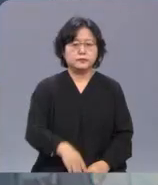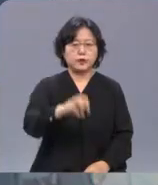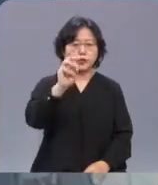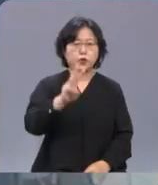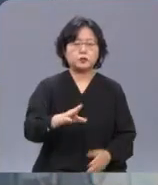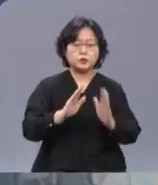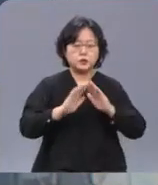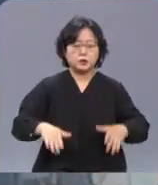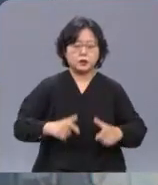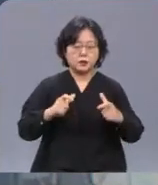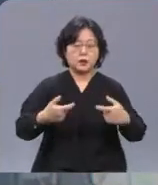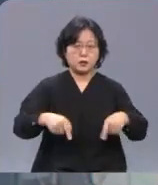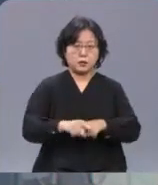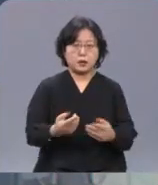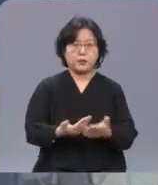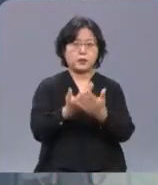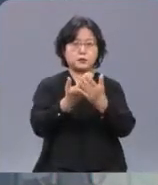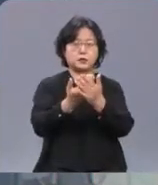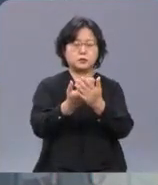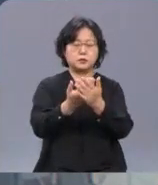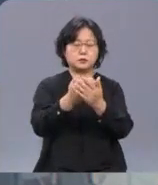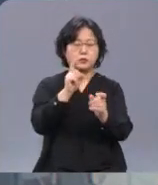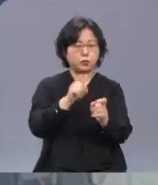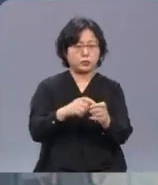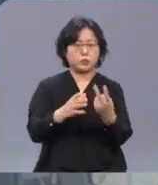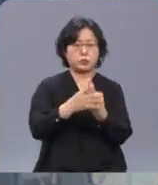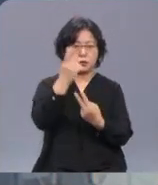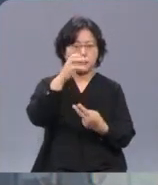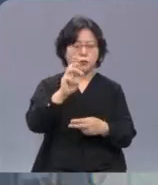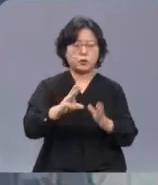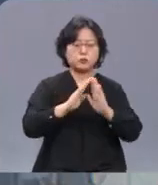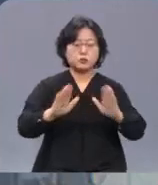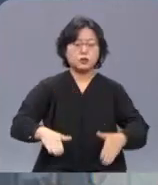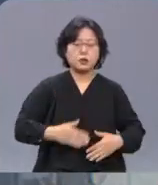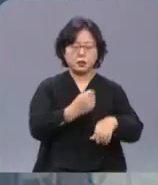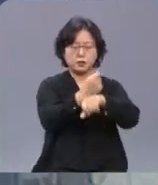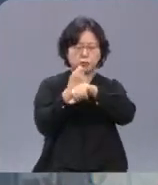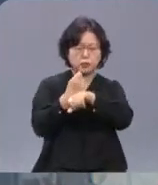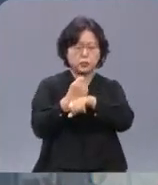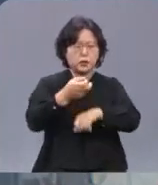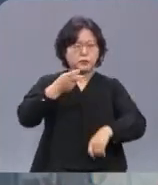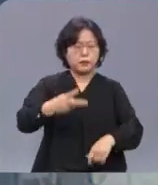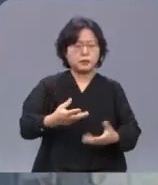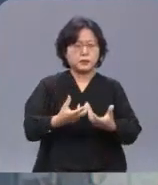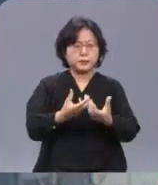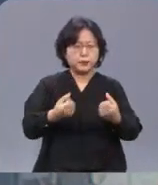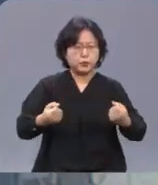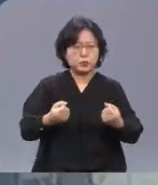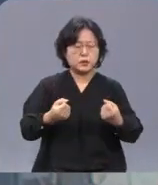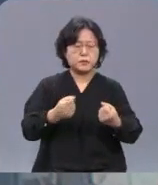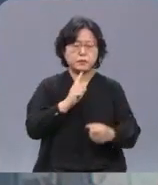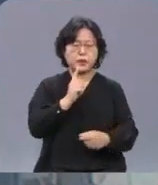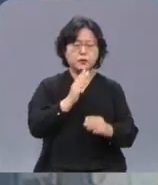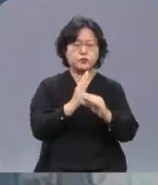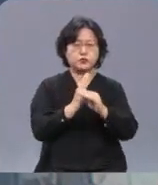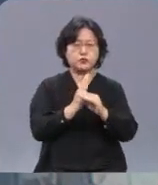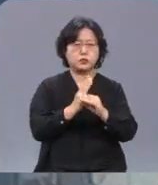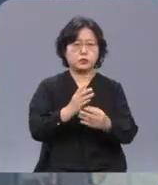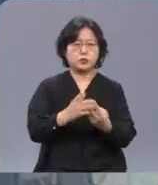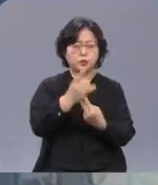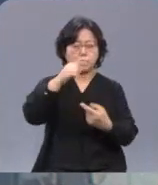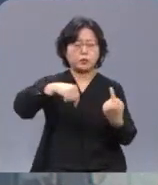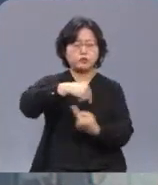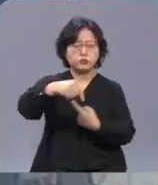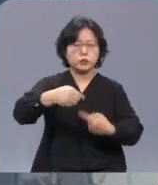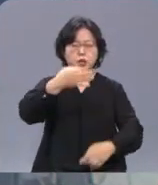광주와 전남 공동발전을 목표로 통합한 광주전남 연구원이 또다시 분리 논란에 휘말렸습니다. 통합